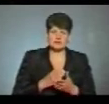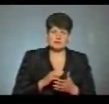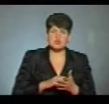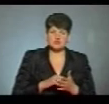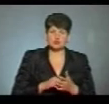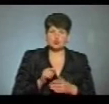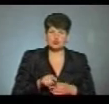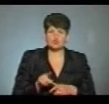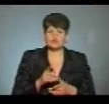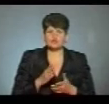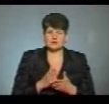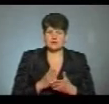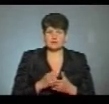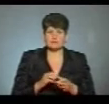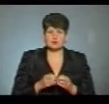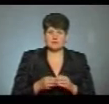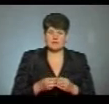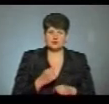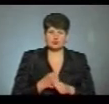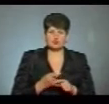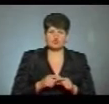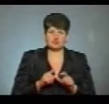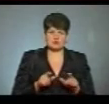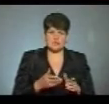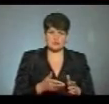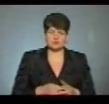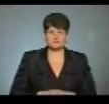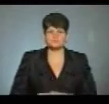що є певні перебої з роботою цього закладу.